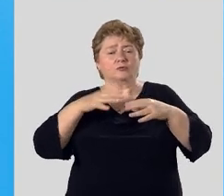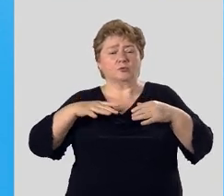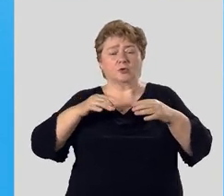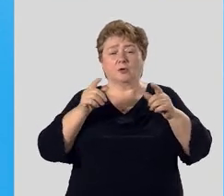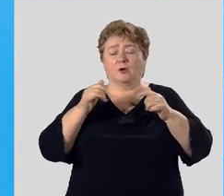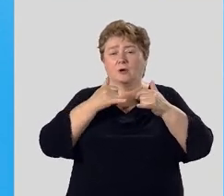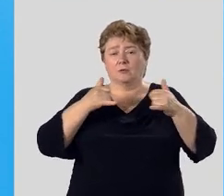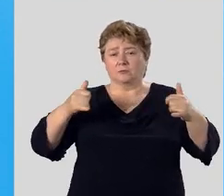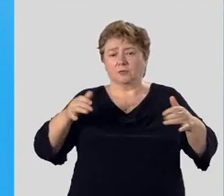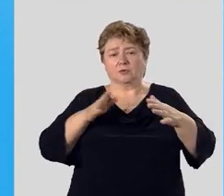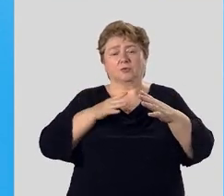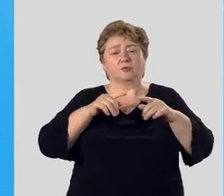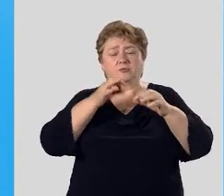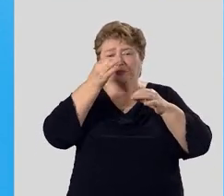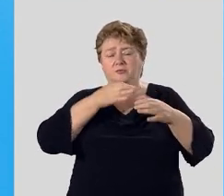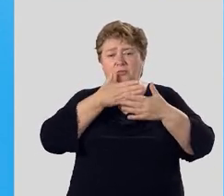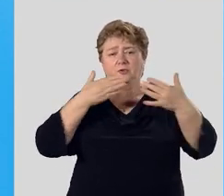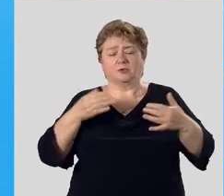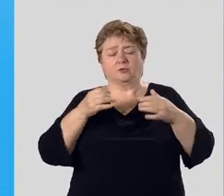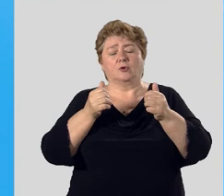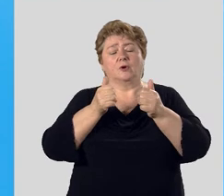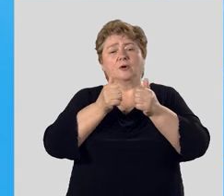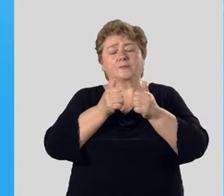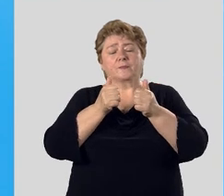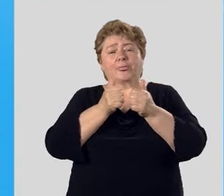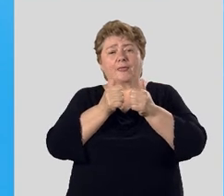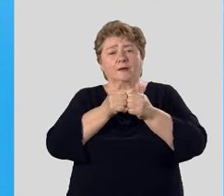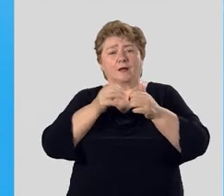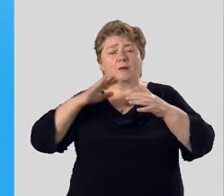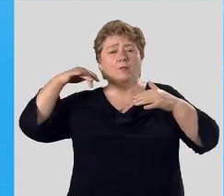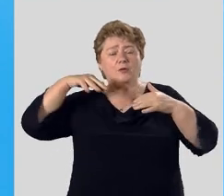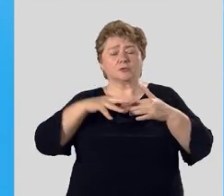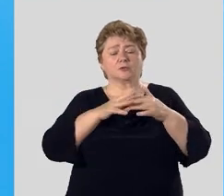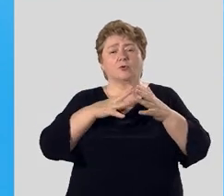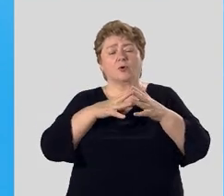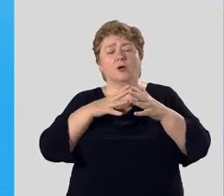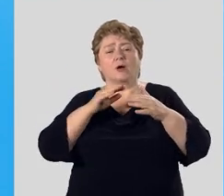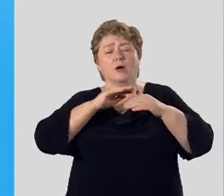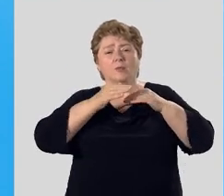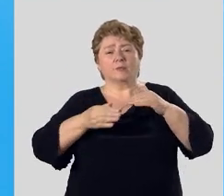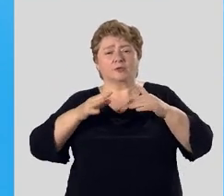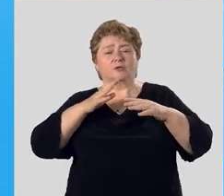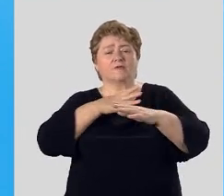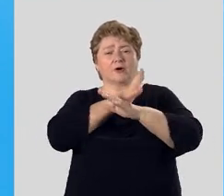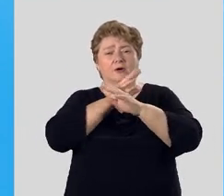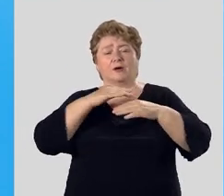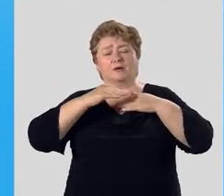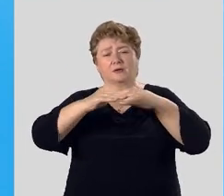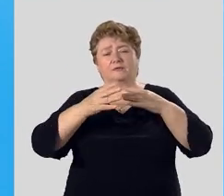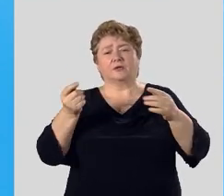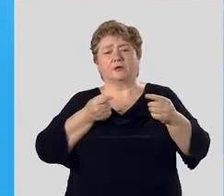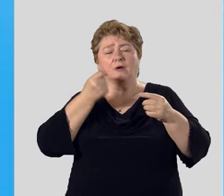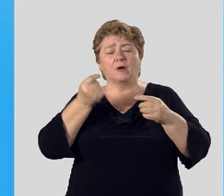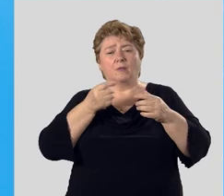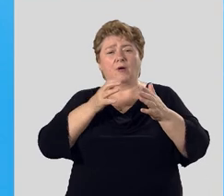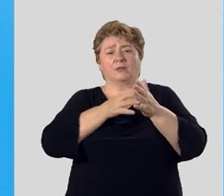распределен неравномерно. Больше всего его рядом с морским побережьем. Меньше в горах и на равнинах, где йод,